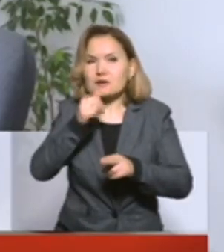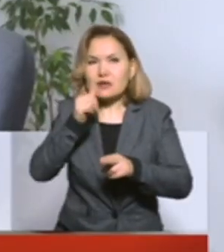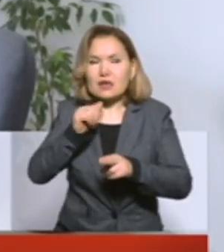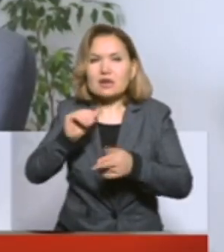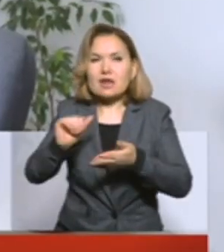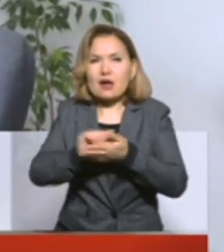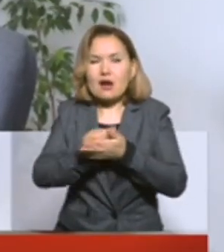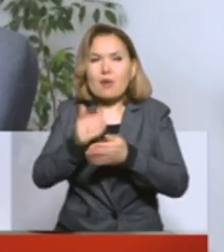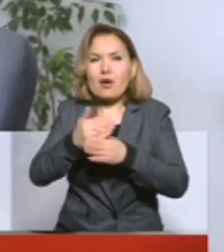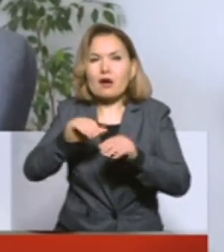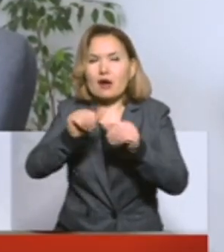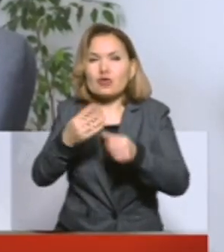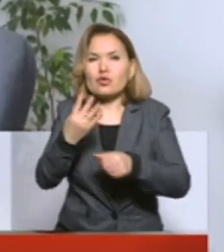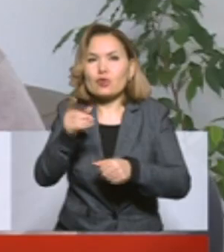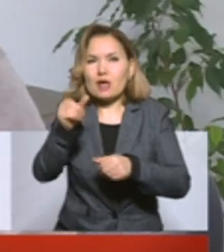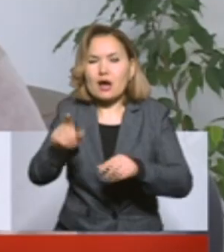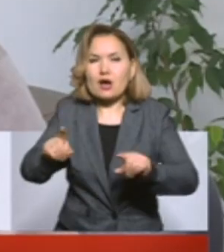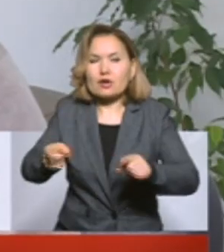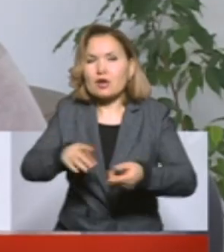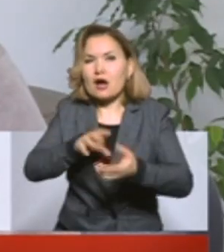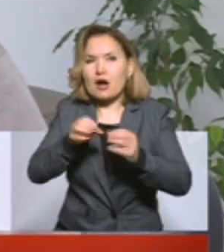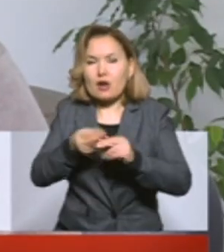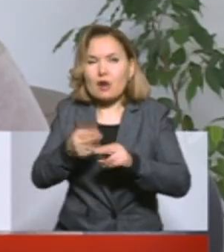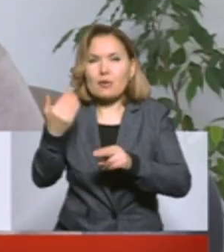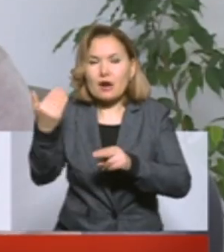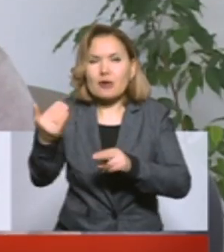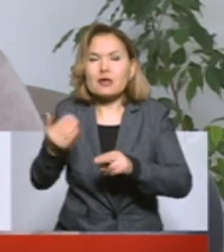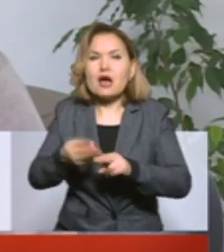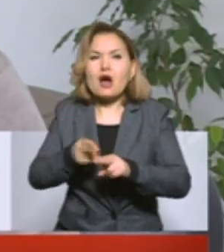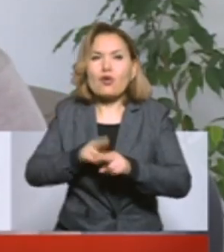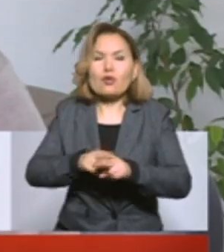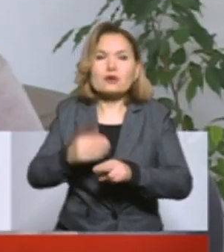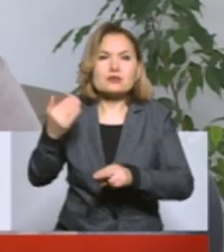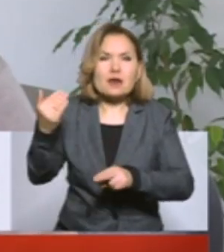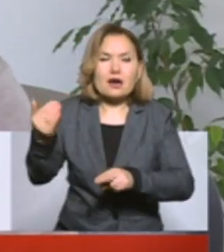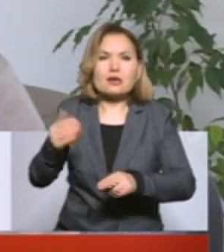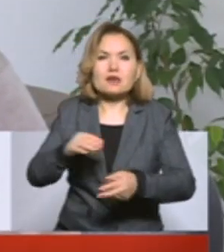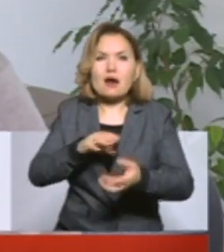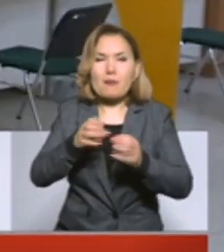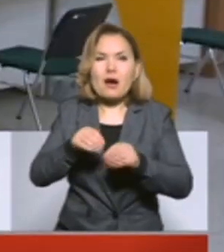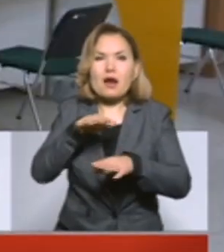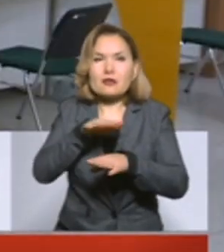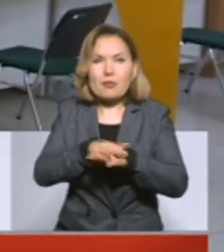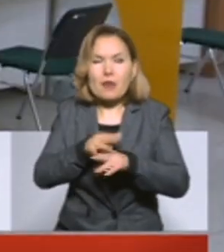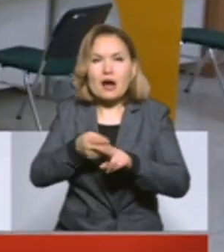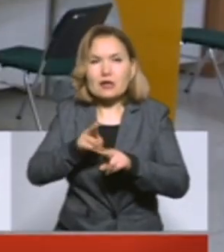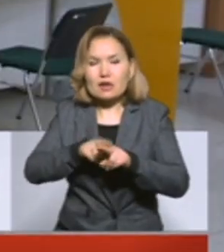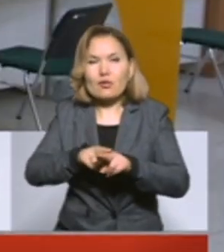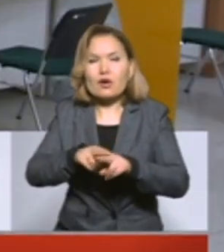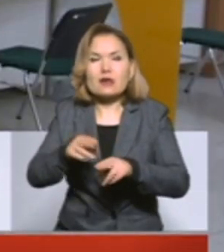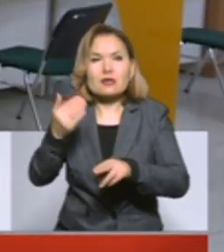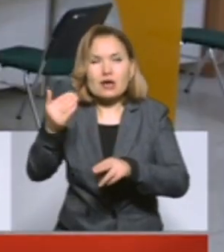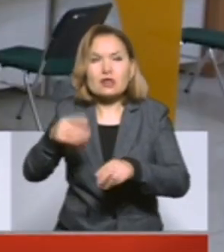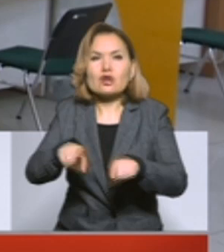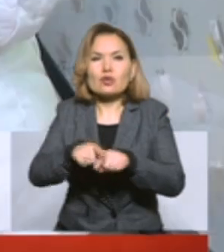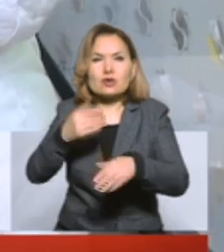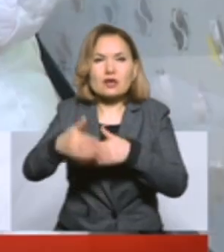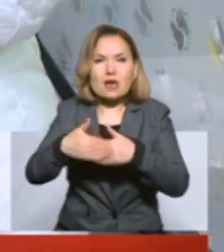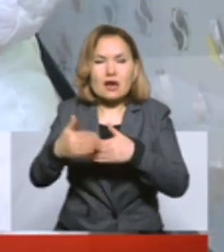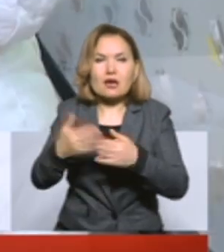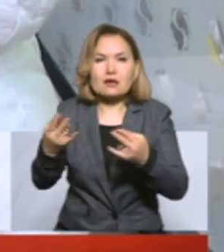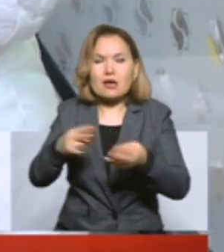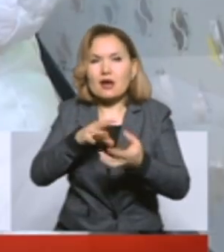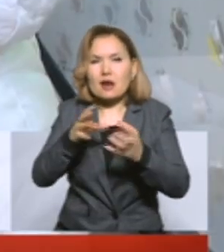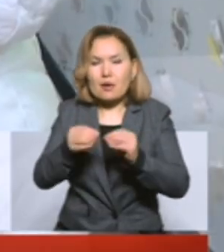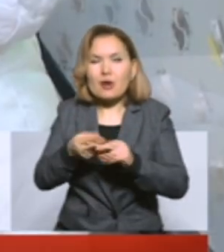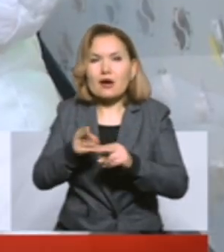заңгер Ғабит Өмірбек алаяқтықтың бұл түрін заң бойынша жәбірленуші ретінде банкті тану арқылы тоқтатуға болады дейді. Ал